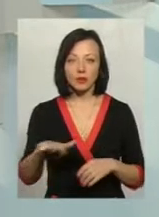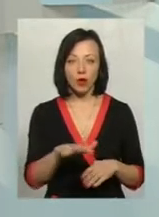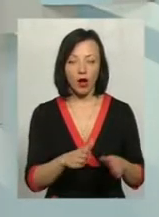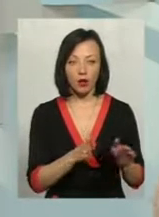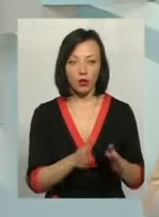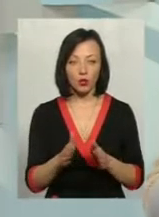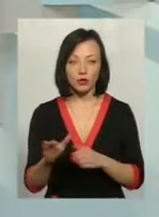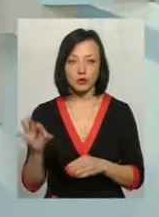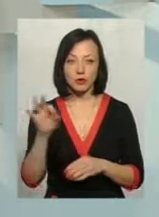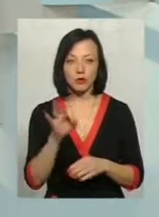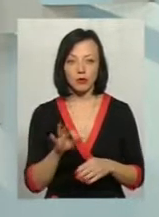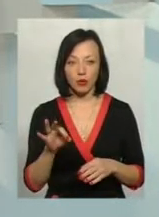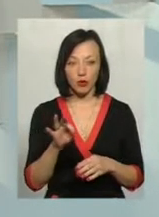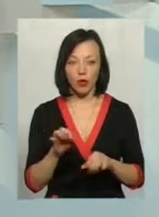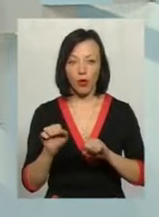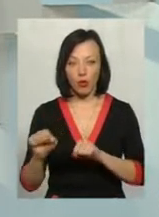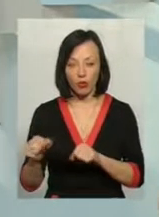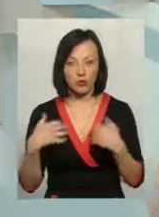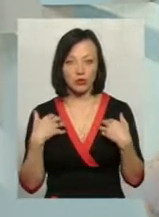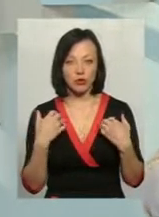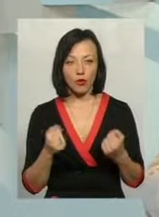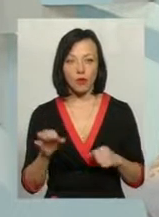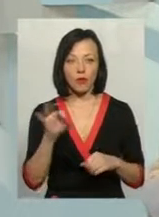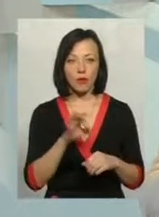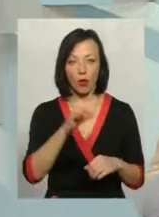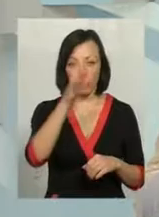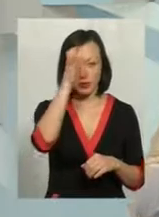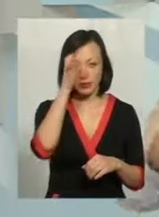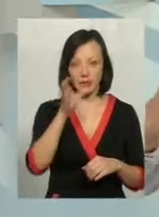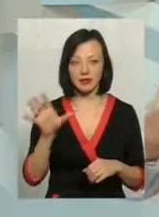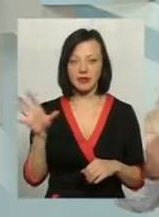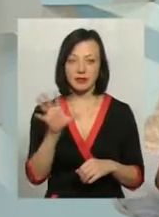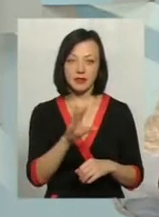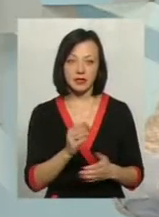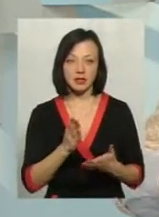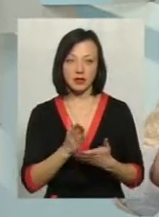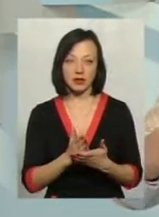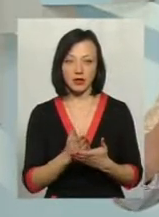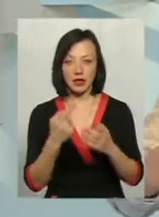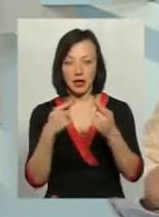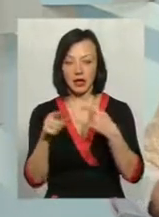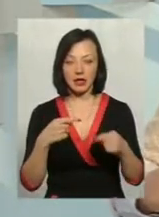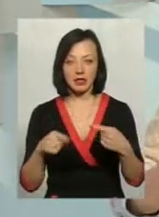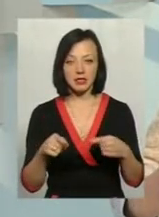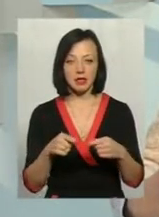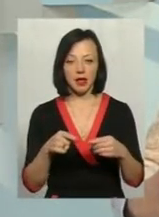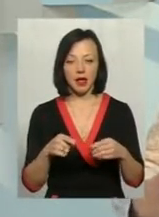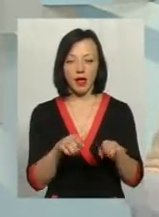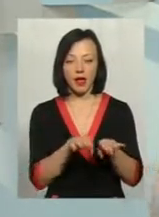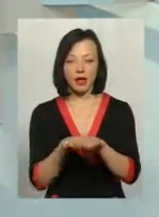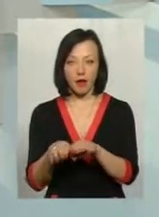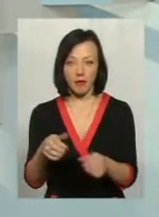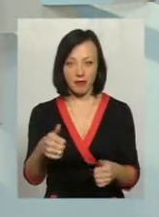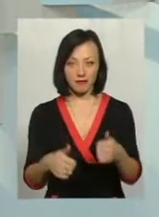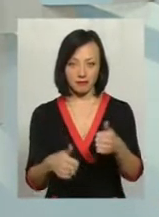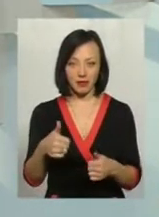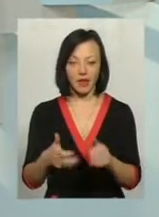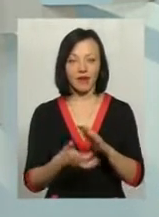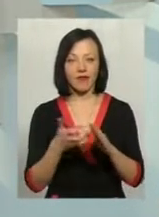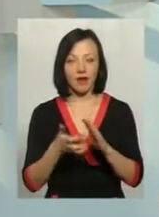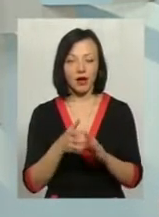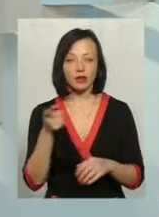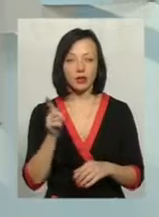про сегмент охорони здоров'я, про сегмент освіти. Всі вони знаходяться на різних етапах перегонів. І вадою є